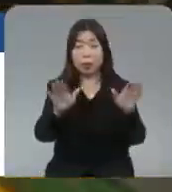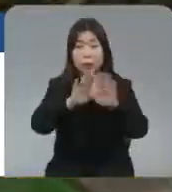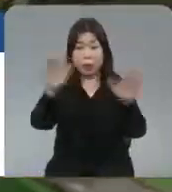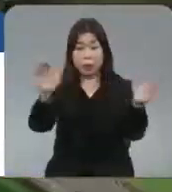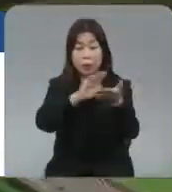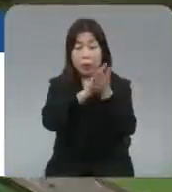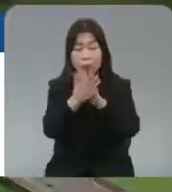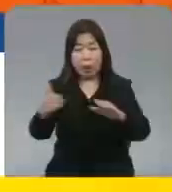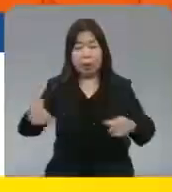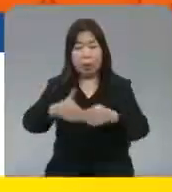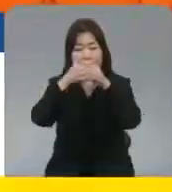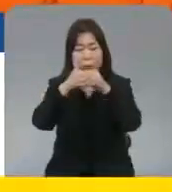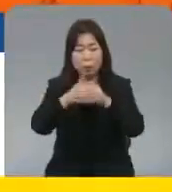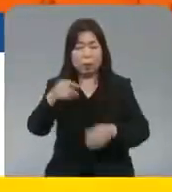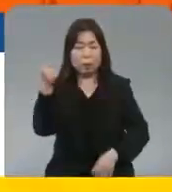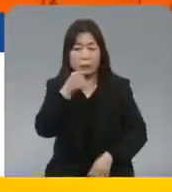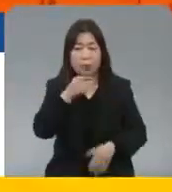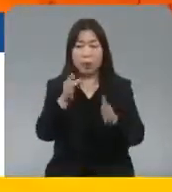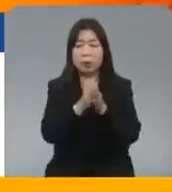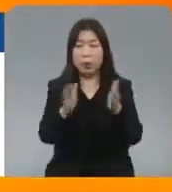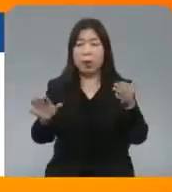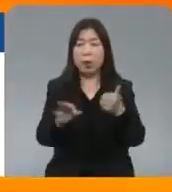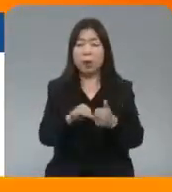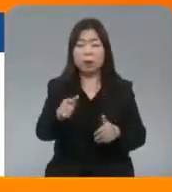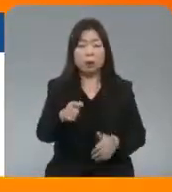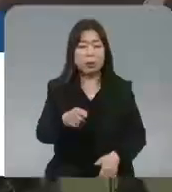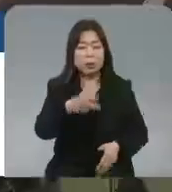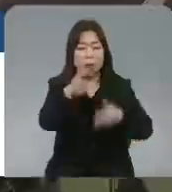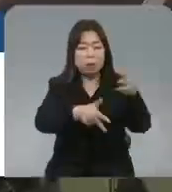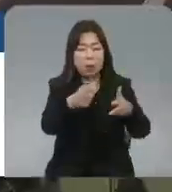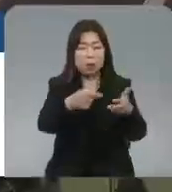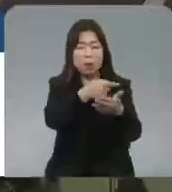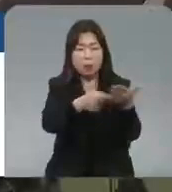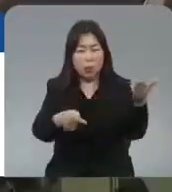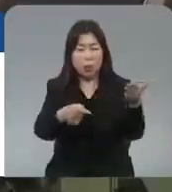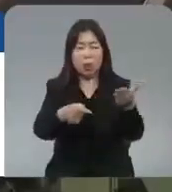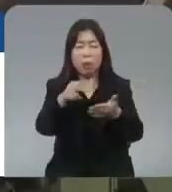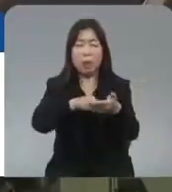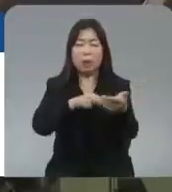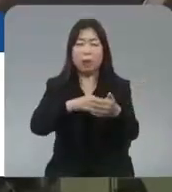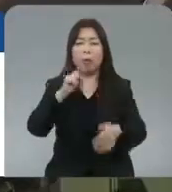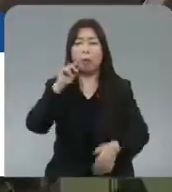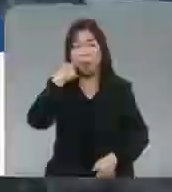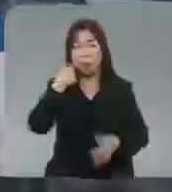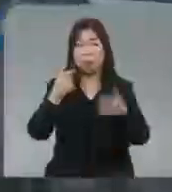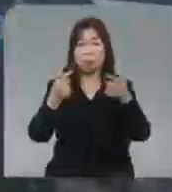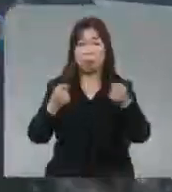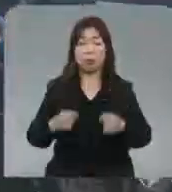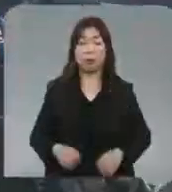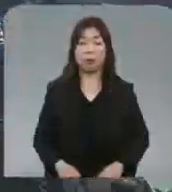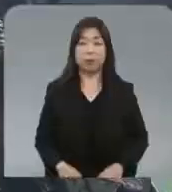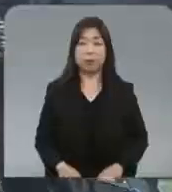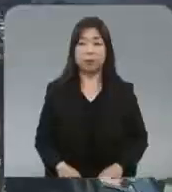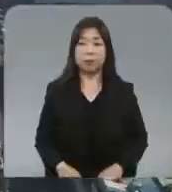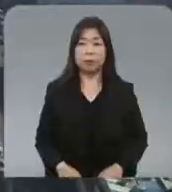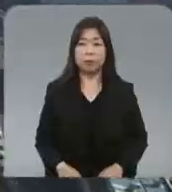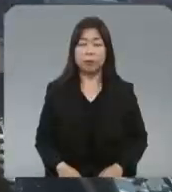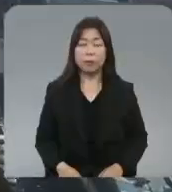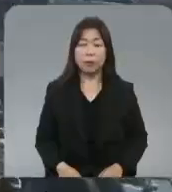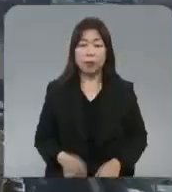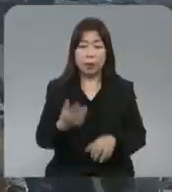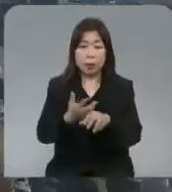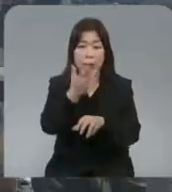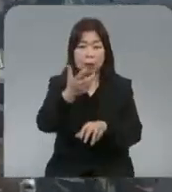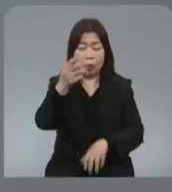чем через 20 лет правительство республики корея решила добровольно сократить выбросы парниковых газов